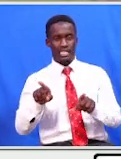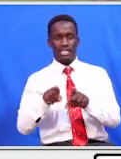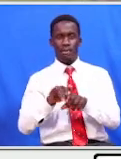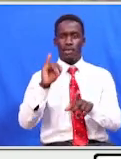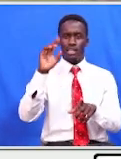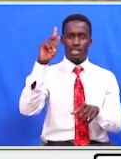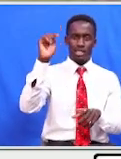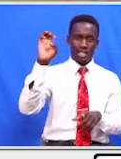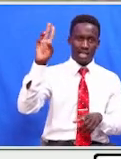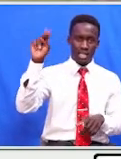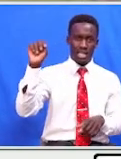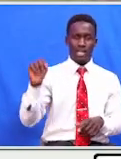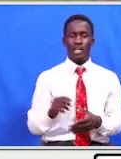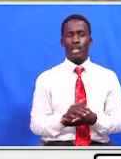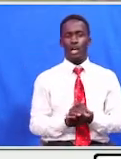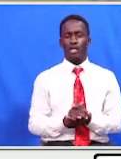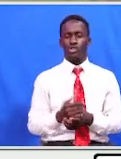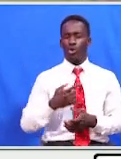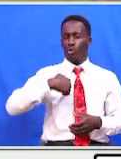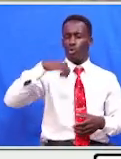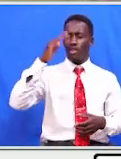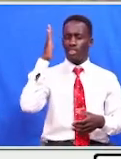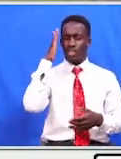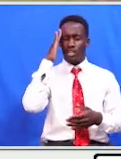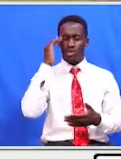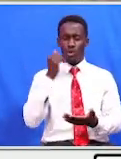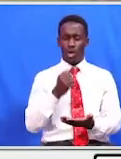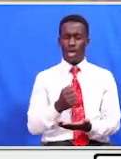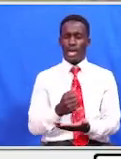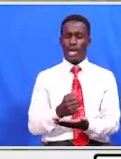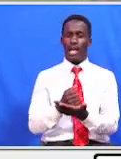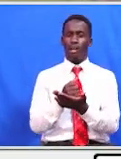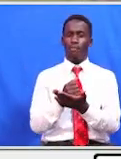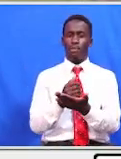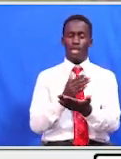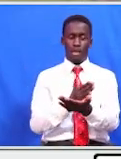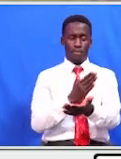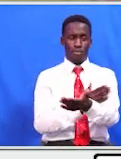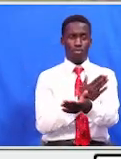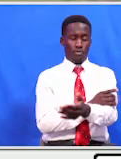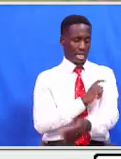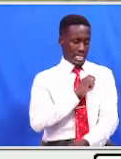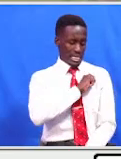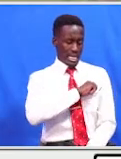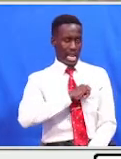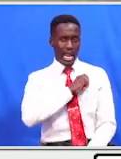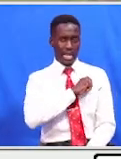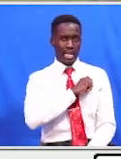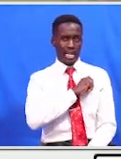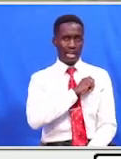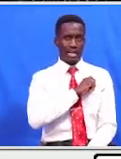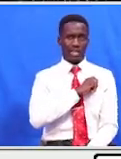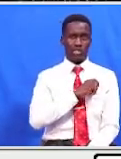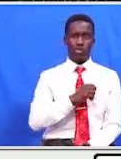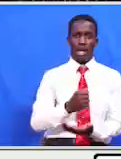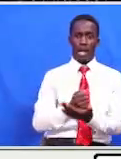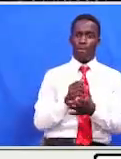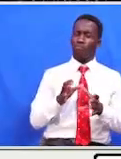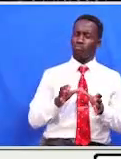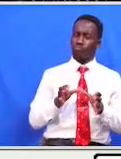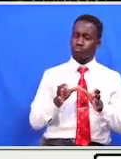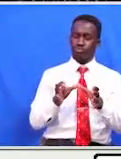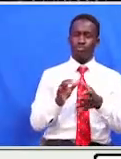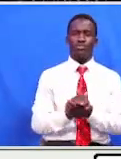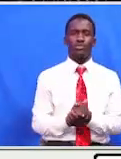pia tuwasaidie kukuza talanta ya sehemu hii ya magharibi ili watoto waweze kwenda mbele. Zaidi